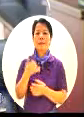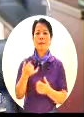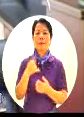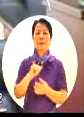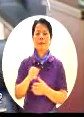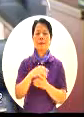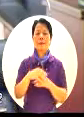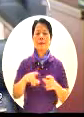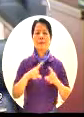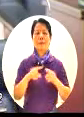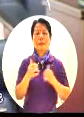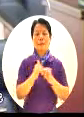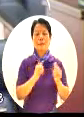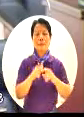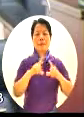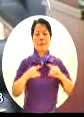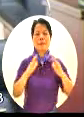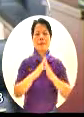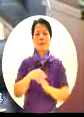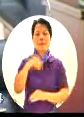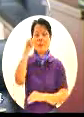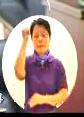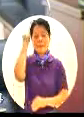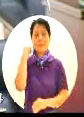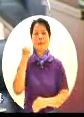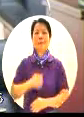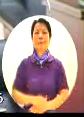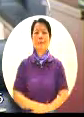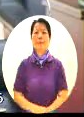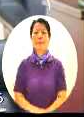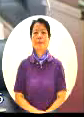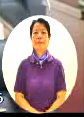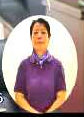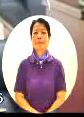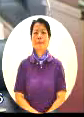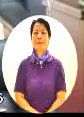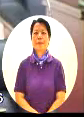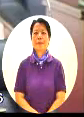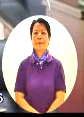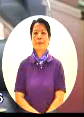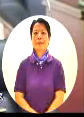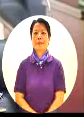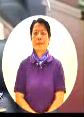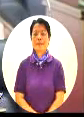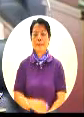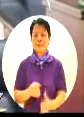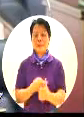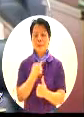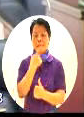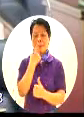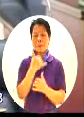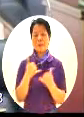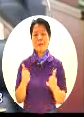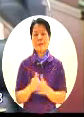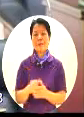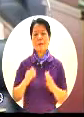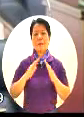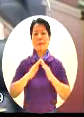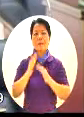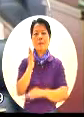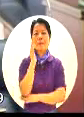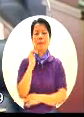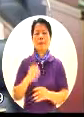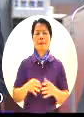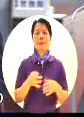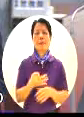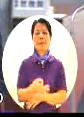位好朋友哈，大家好哈。首先，我们来谈谈哈，高雄市的财